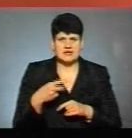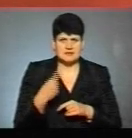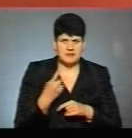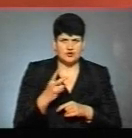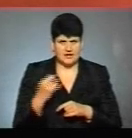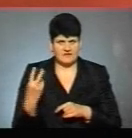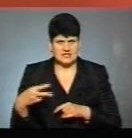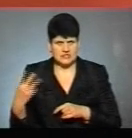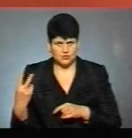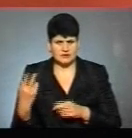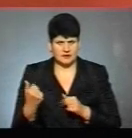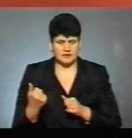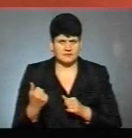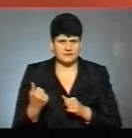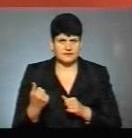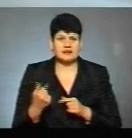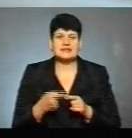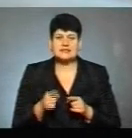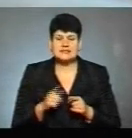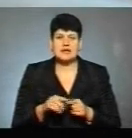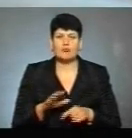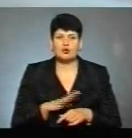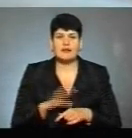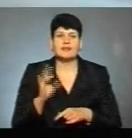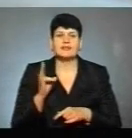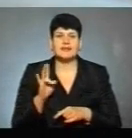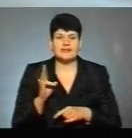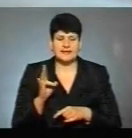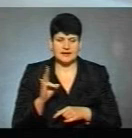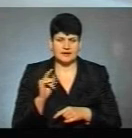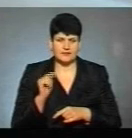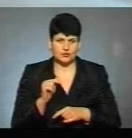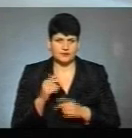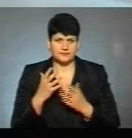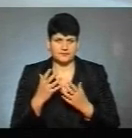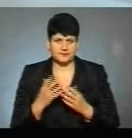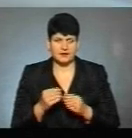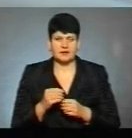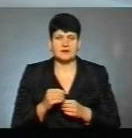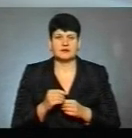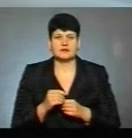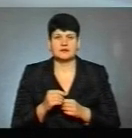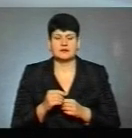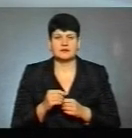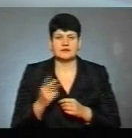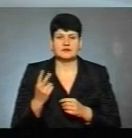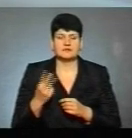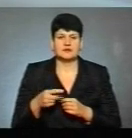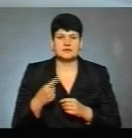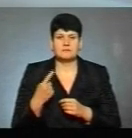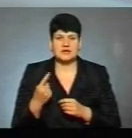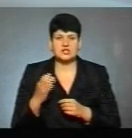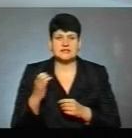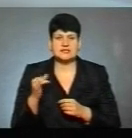на 22-й чи вже таке 22-го? Це була неділя якраз тоді, в тому році,